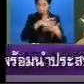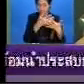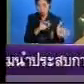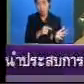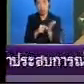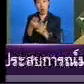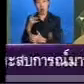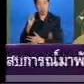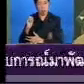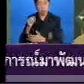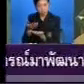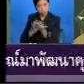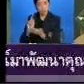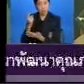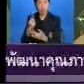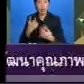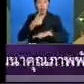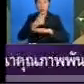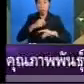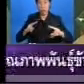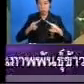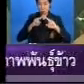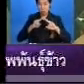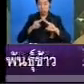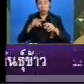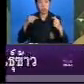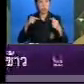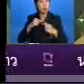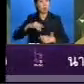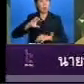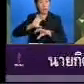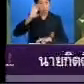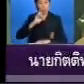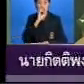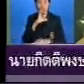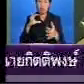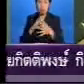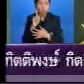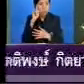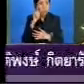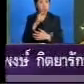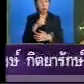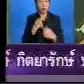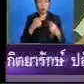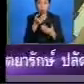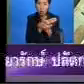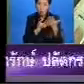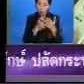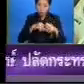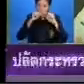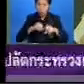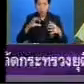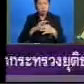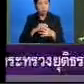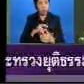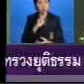ครับรัฐมนตรีว่าการกระทรวงมหาดไทยไม่แสดงความเห็นนะครับว่าหลังจากที่ครม.มีมติให้การเช่ารถเมย์ NGV เนี่ยจะทำให้ความสัมพันธ์ในพร